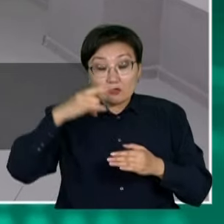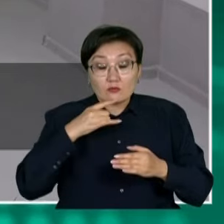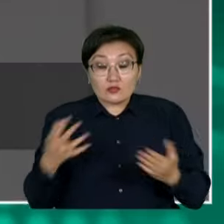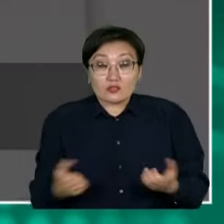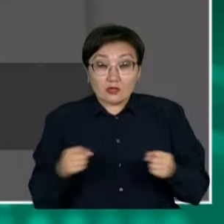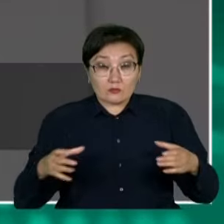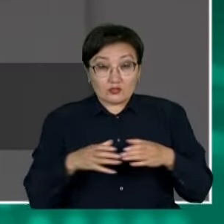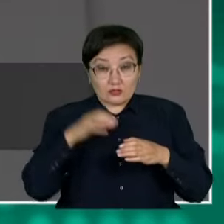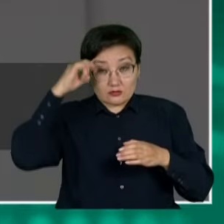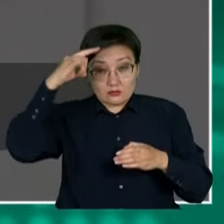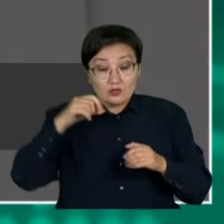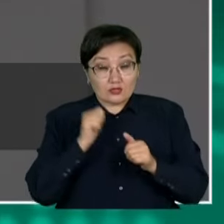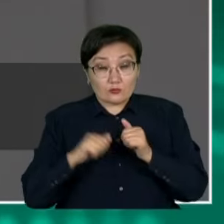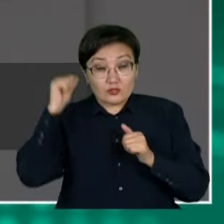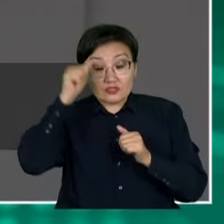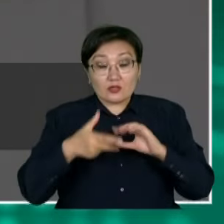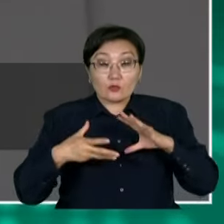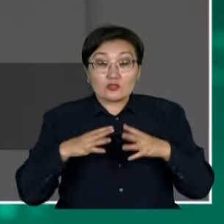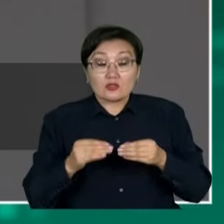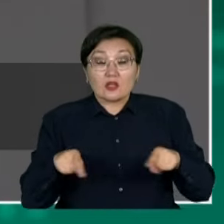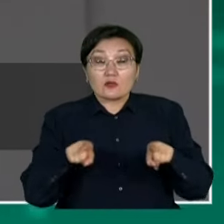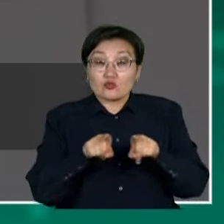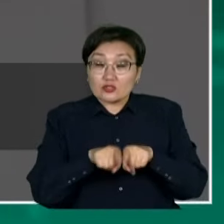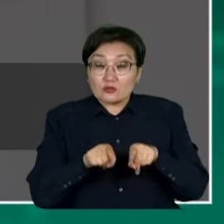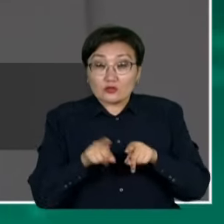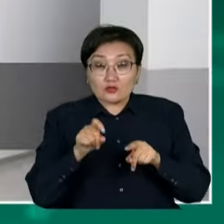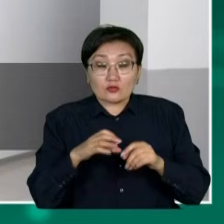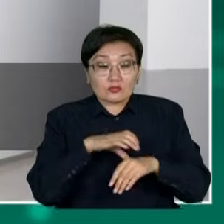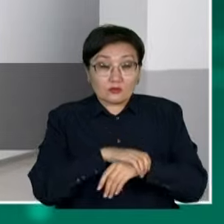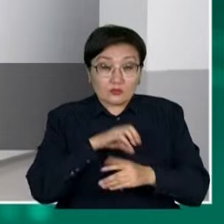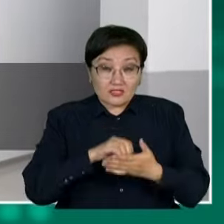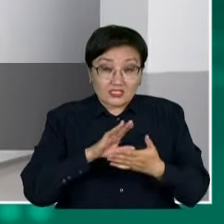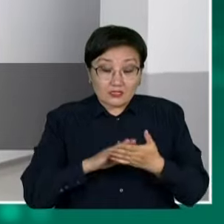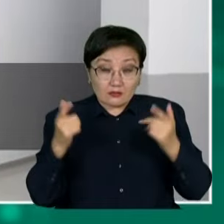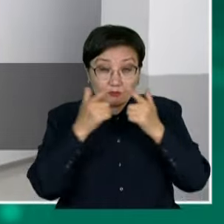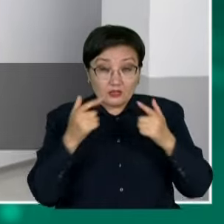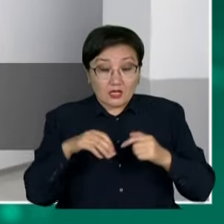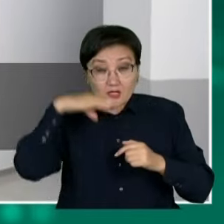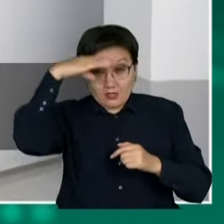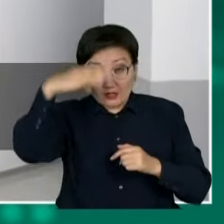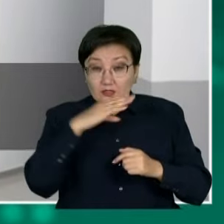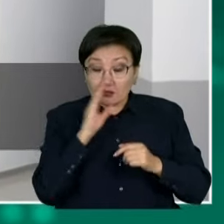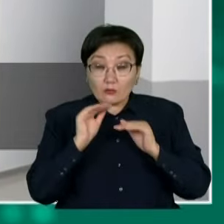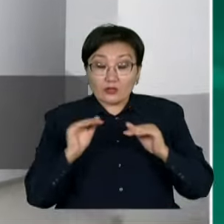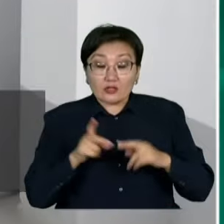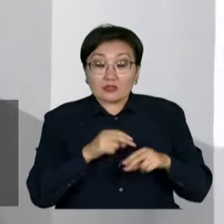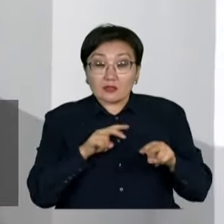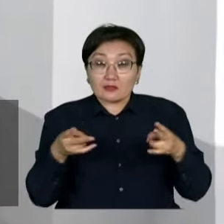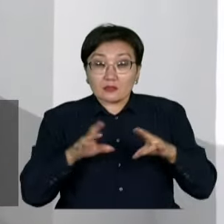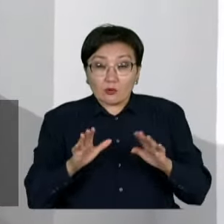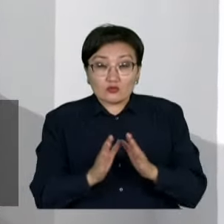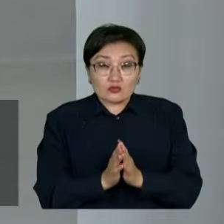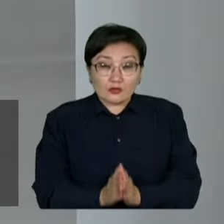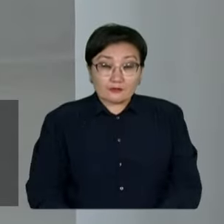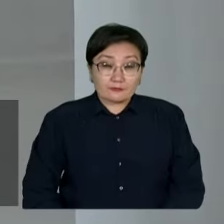құтқарушылары Қазақстанда жыл сайын кем дегенде дәл осындай 100 оқиға тіркелетінін айтып, ата-аналарды баласын қараусыз қалдырмауға